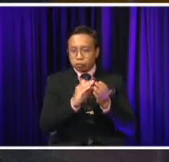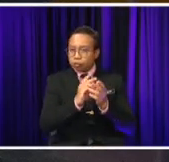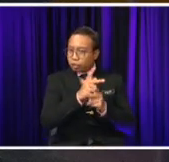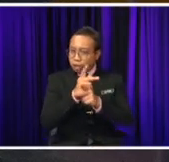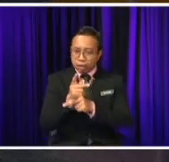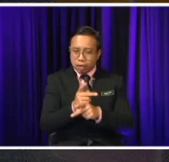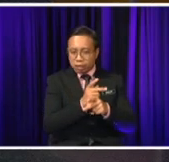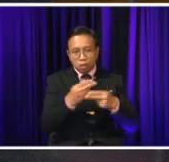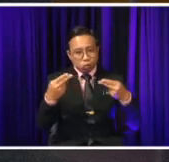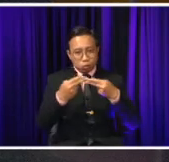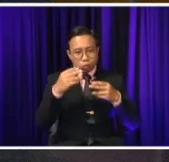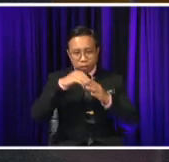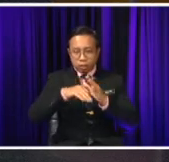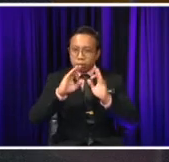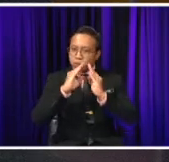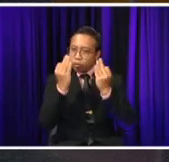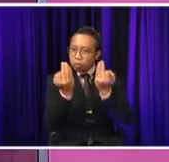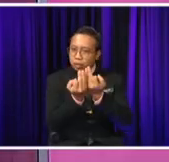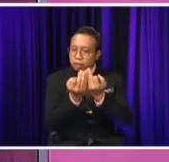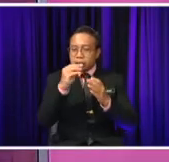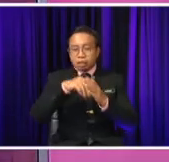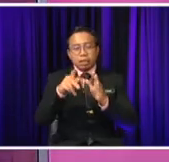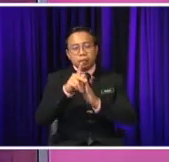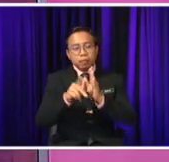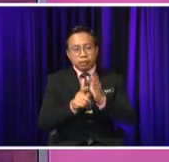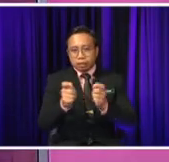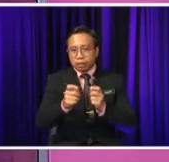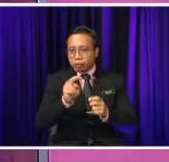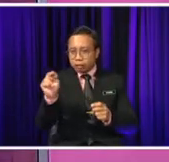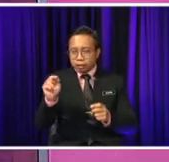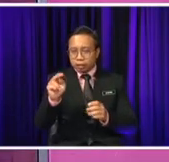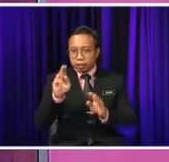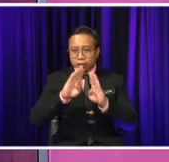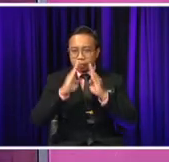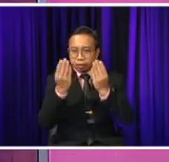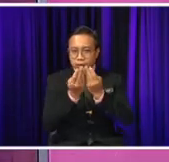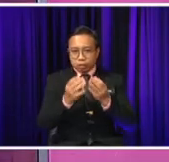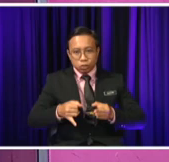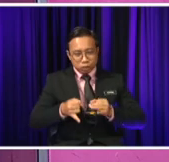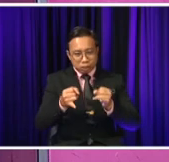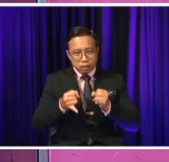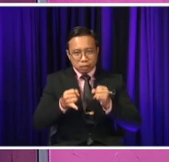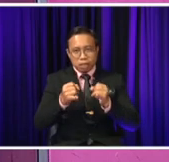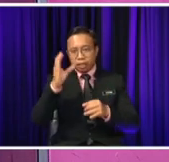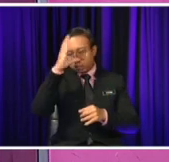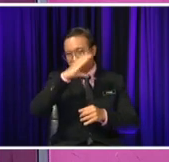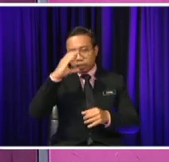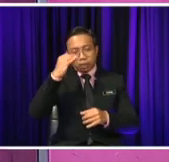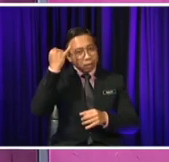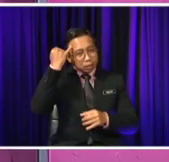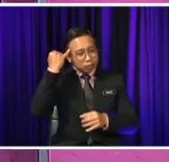dalam keluarga tersebut dalam takbiran yaitu persatuan jalan-jalan cari ilmu